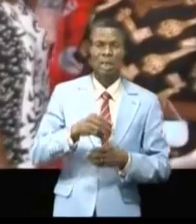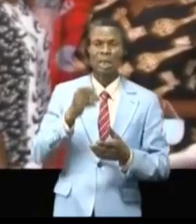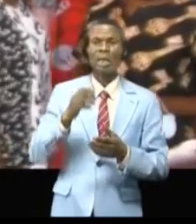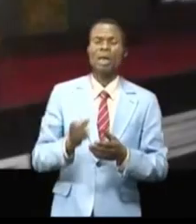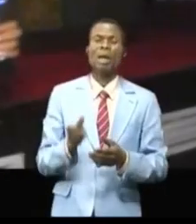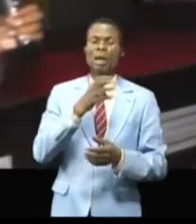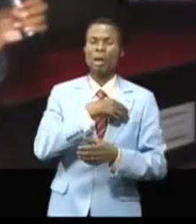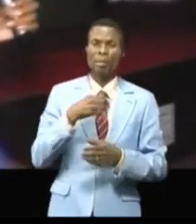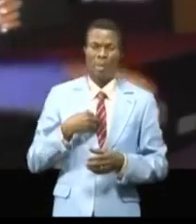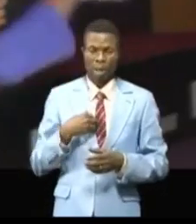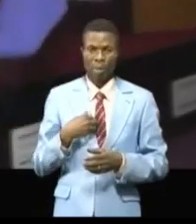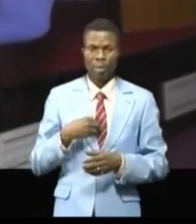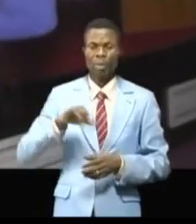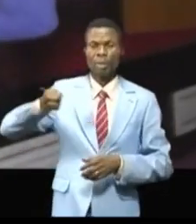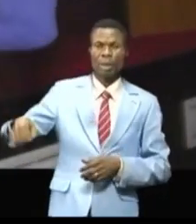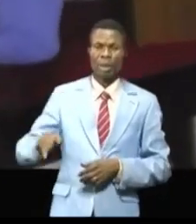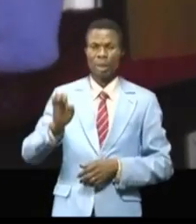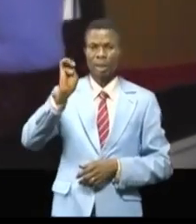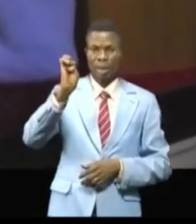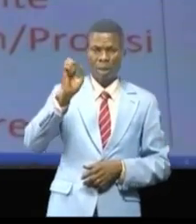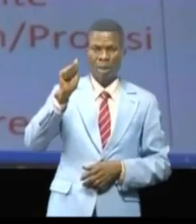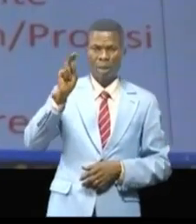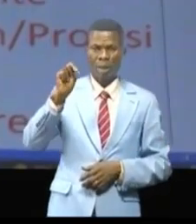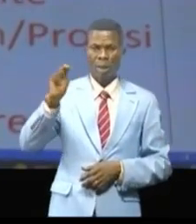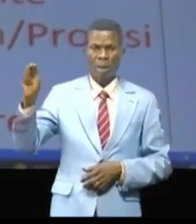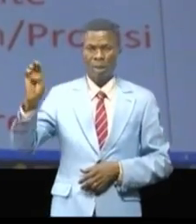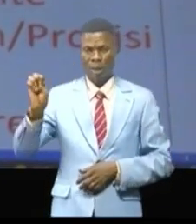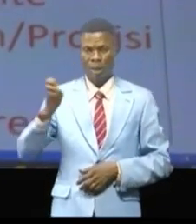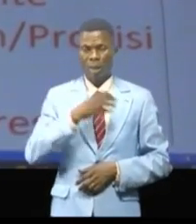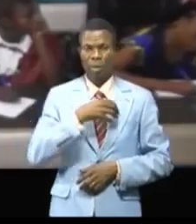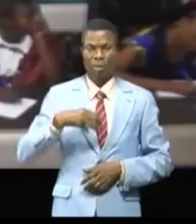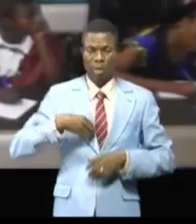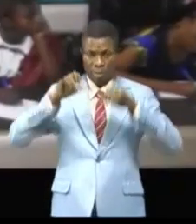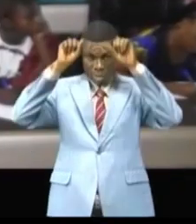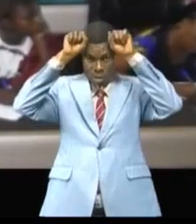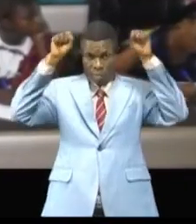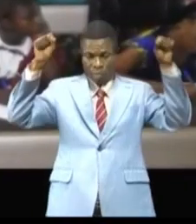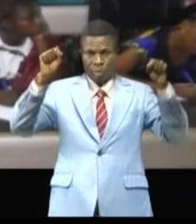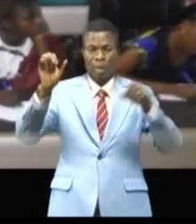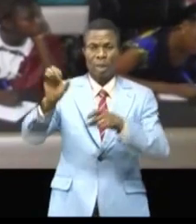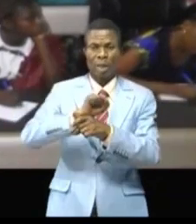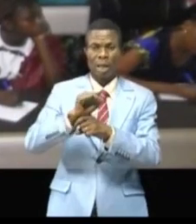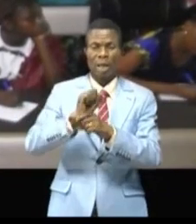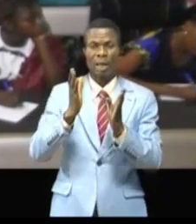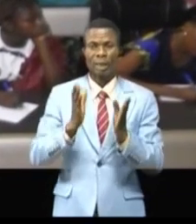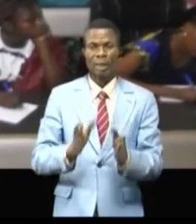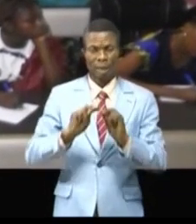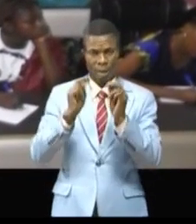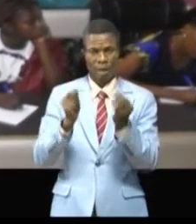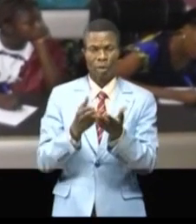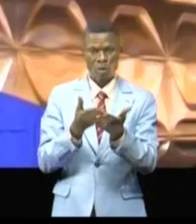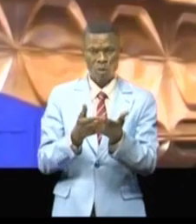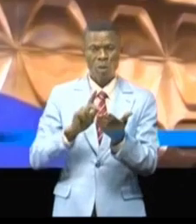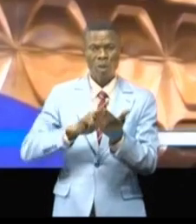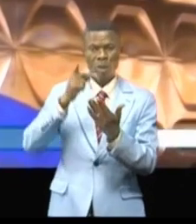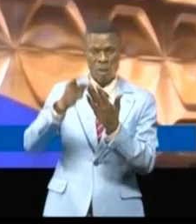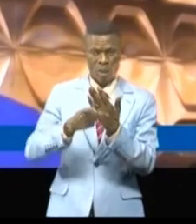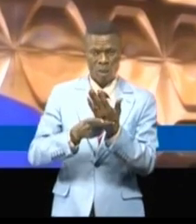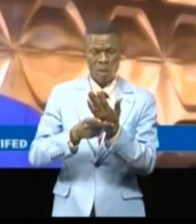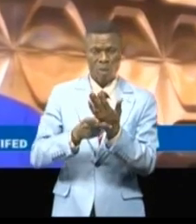Jeanne Zabouda Sabiti, coach et présidente du groupe Corex FIFED. Le programme s'étend